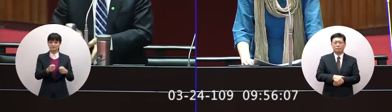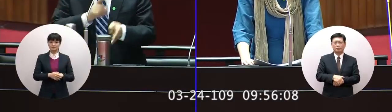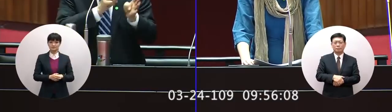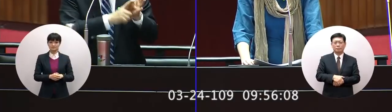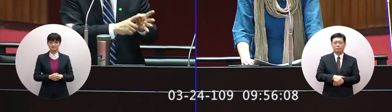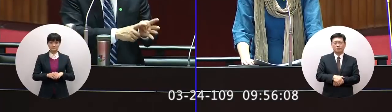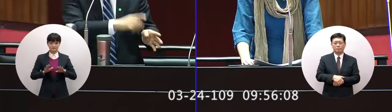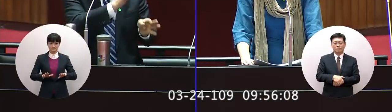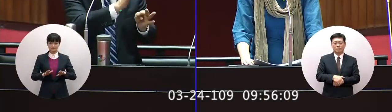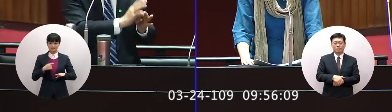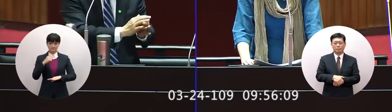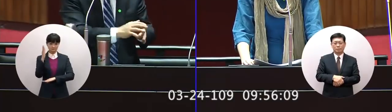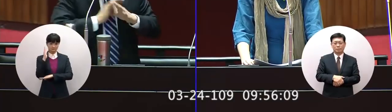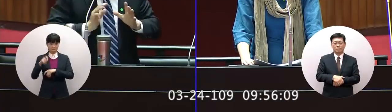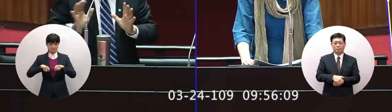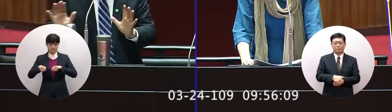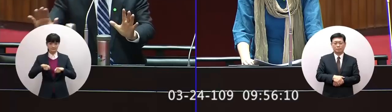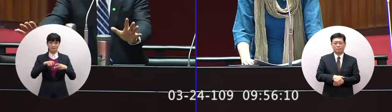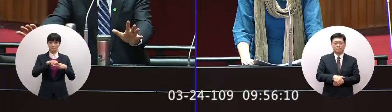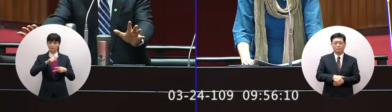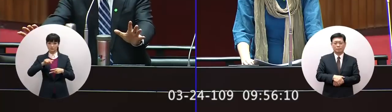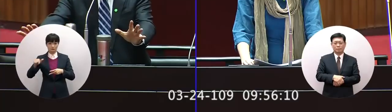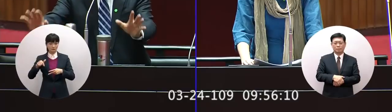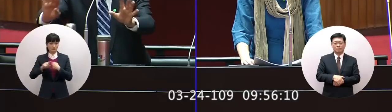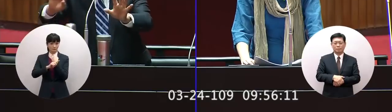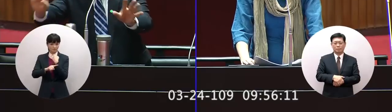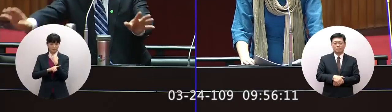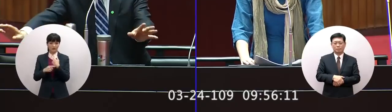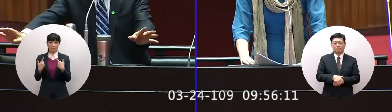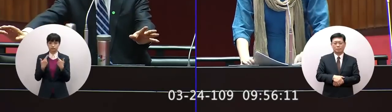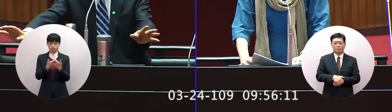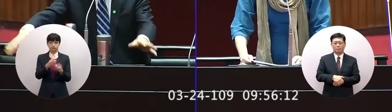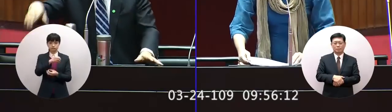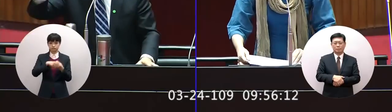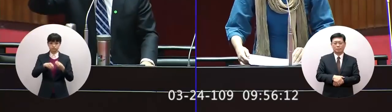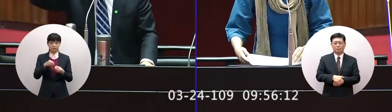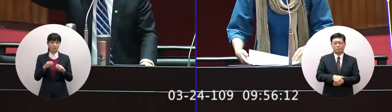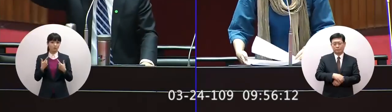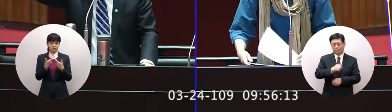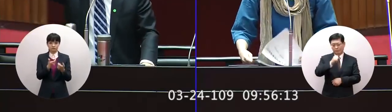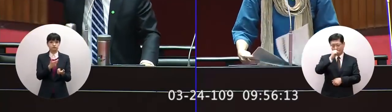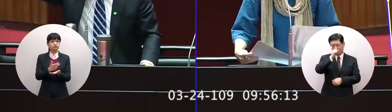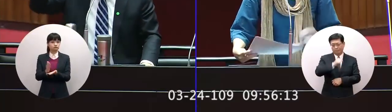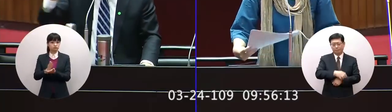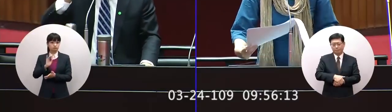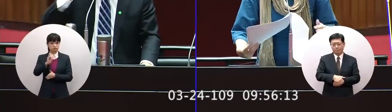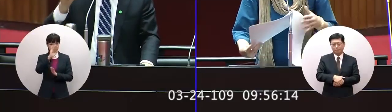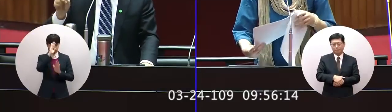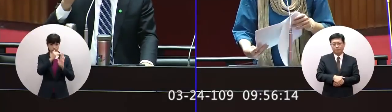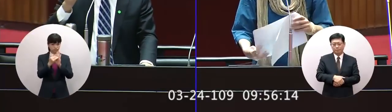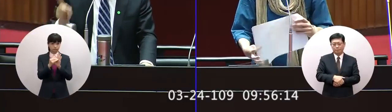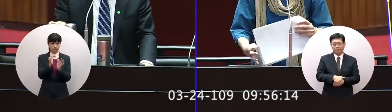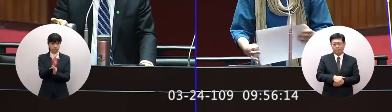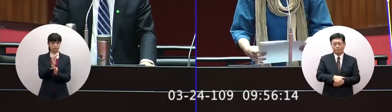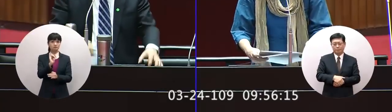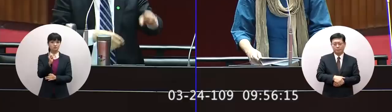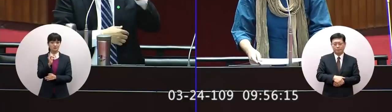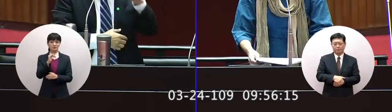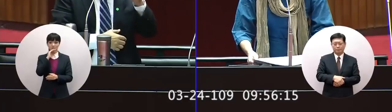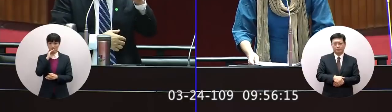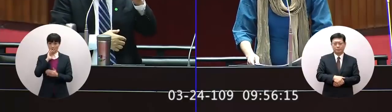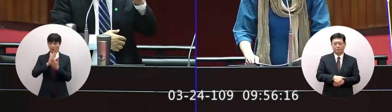目前我们的政策工具跟法律足以应对现在的疫情， 好， 未来情势如果有变